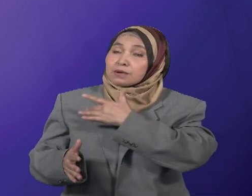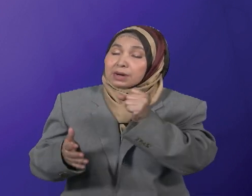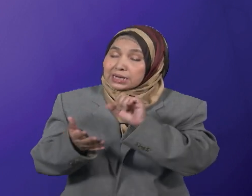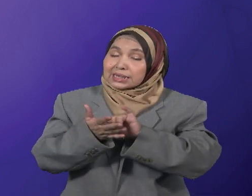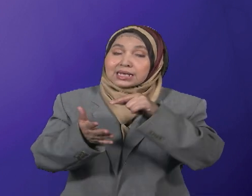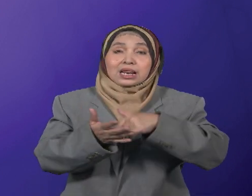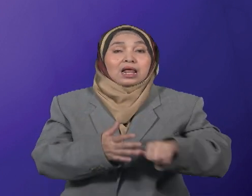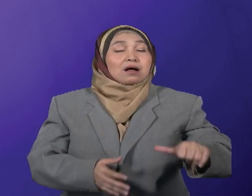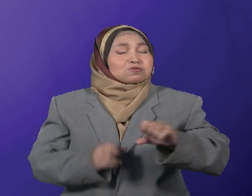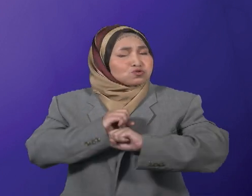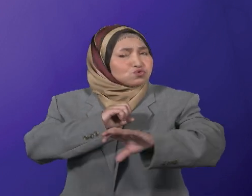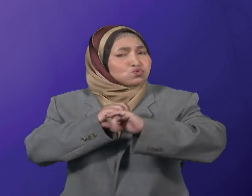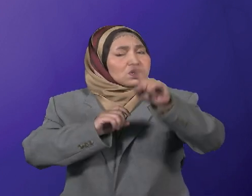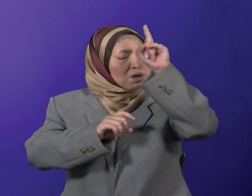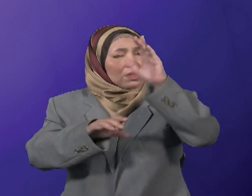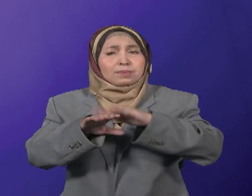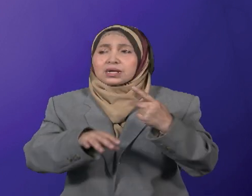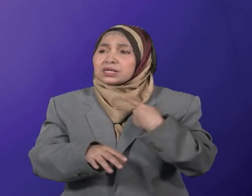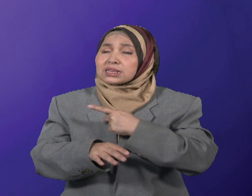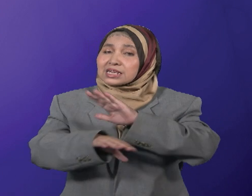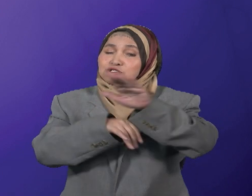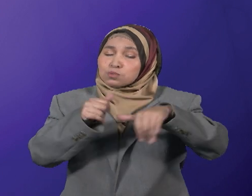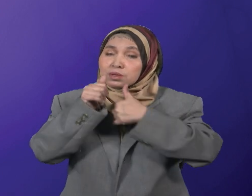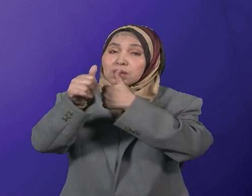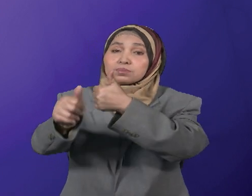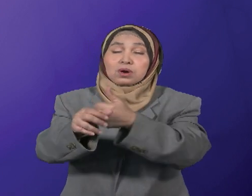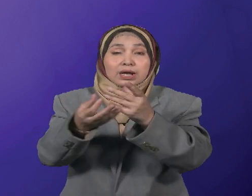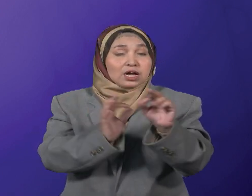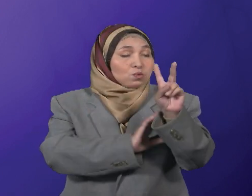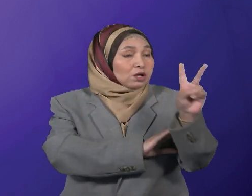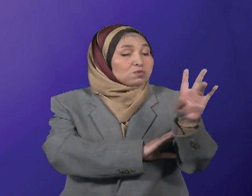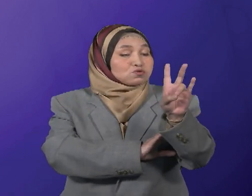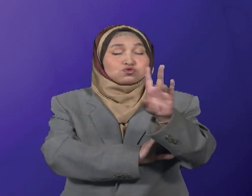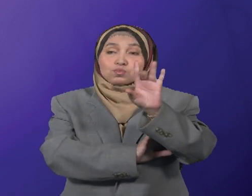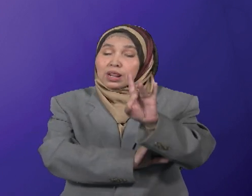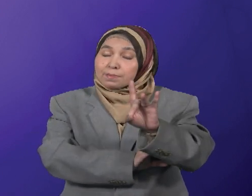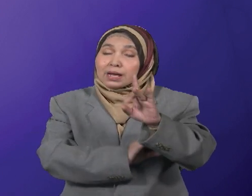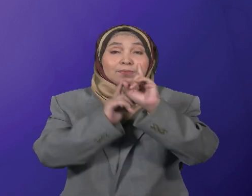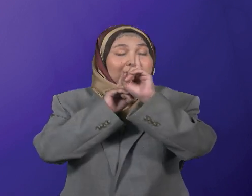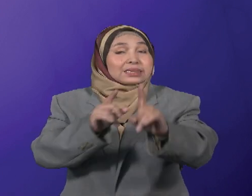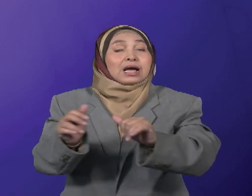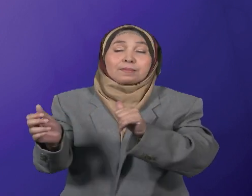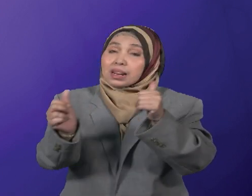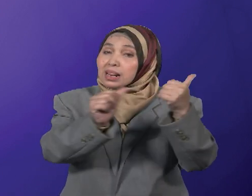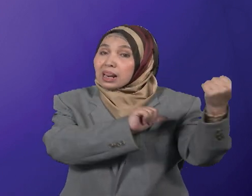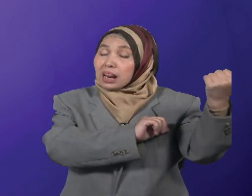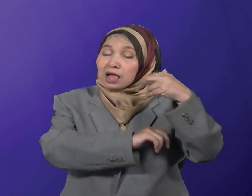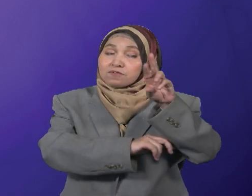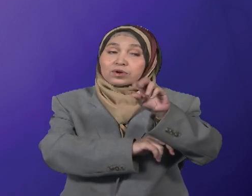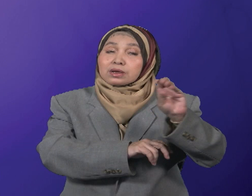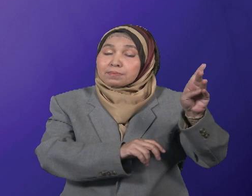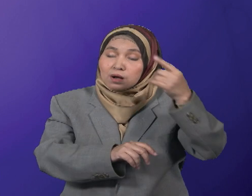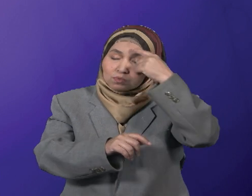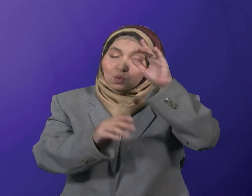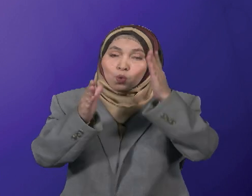inilah seruan Allah kepada kita semua. Diikuti ayat 278, perintah meninggalkan riba bagi orang-orang